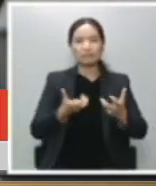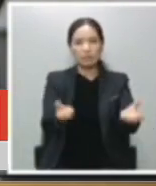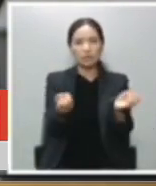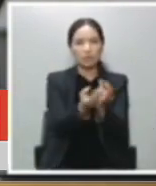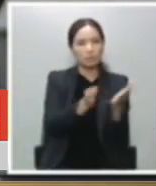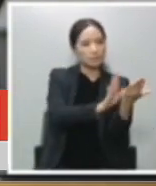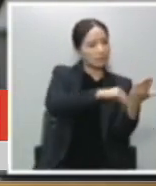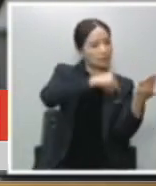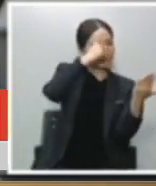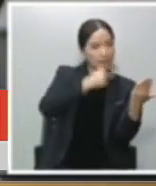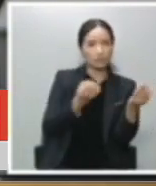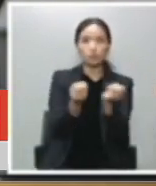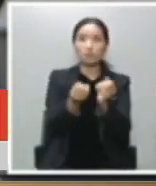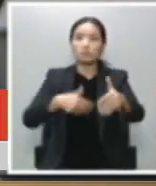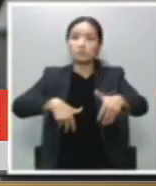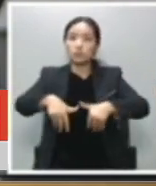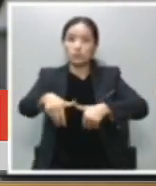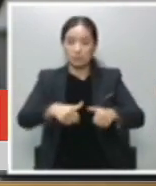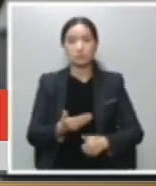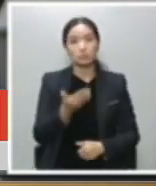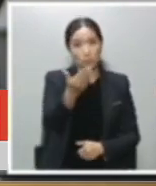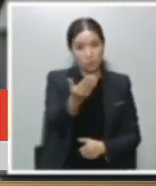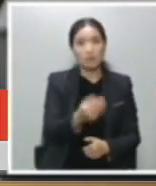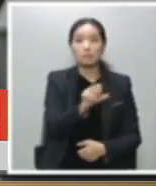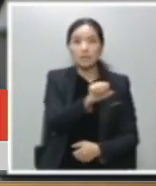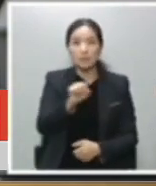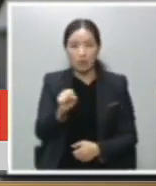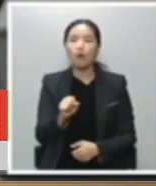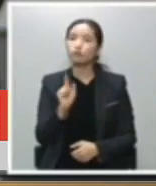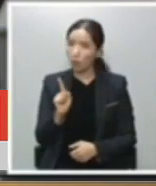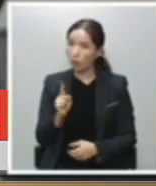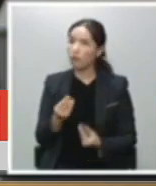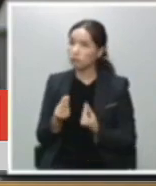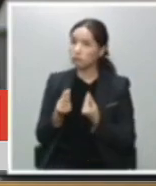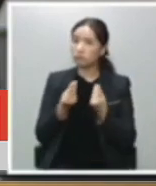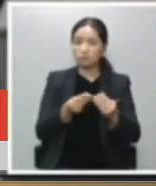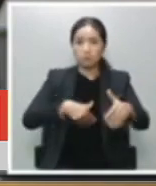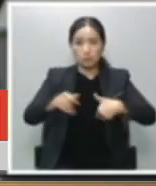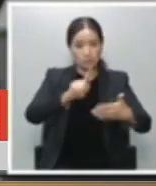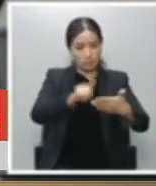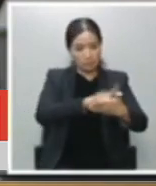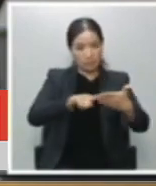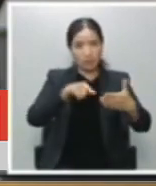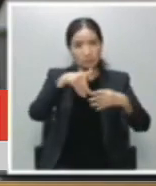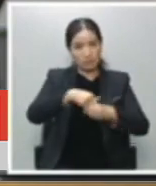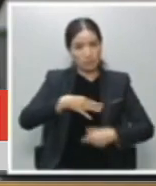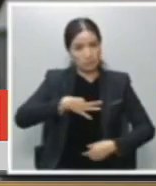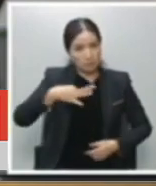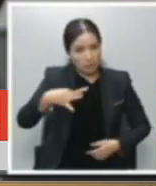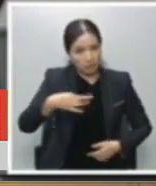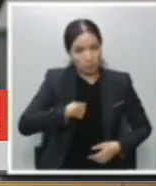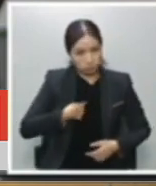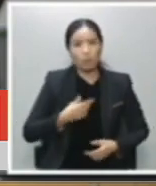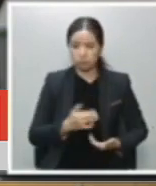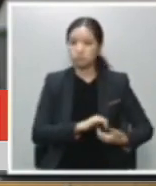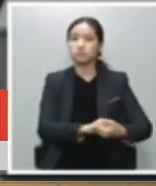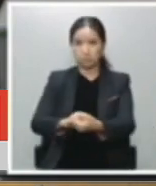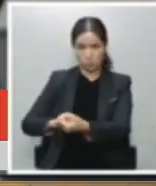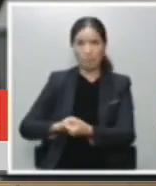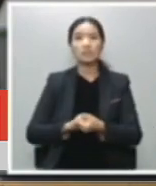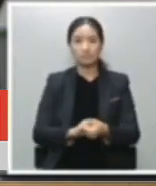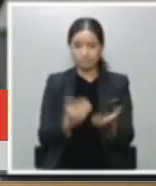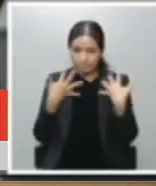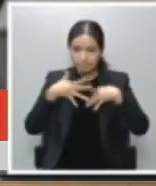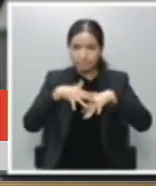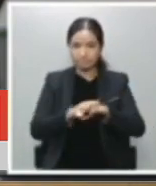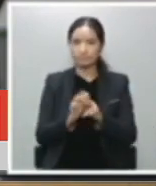นเราซึ่งเป็นผู้แทนควรตอบแทนประชาชนที่ลงคะแนนให้เราร่วมมือกันเป็นหนึ่งเดียวใน